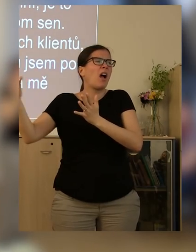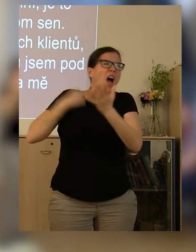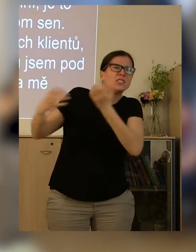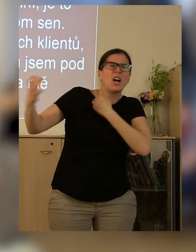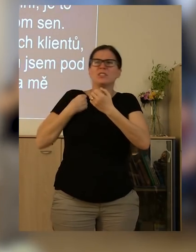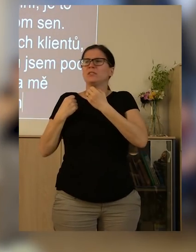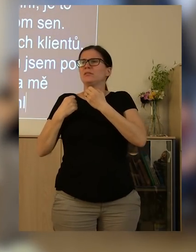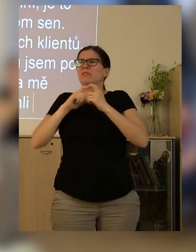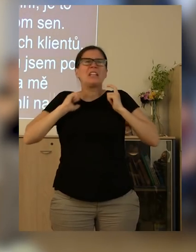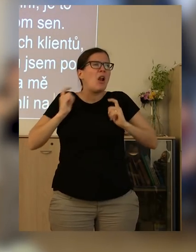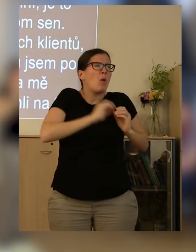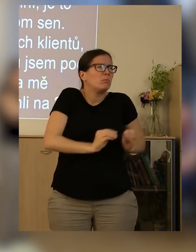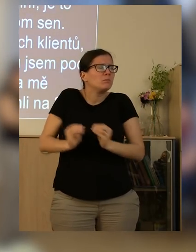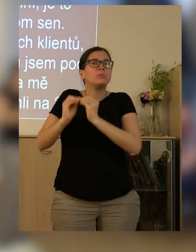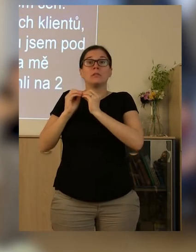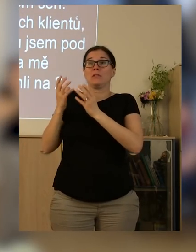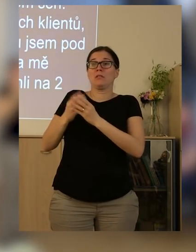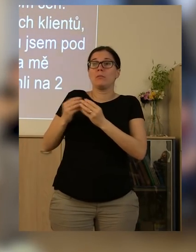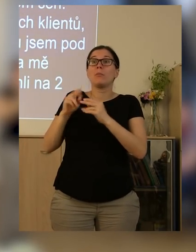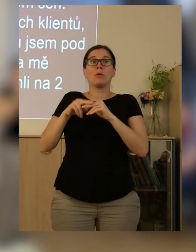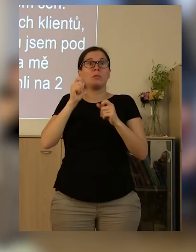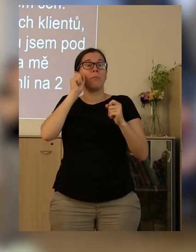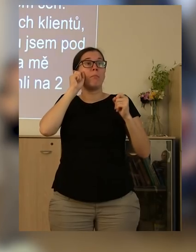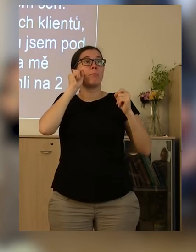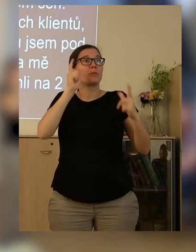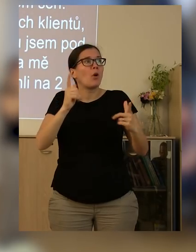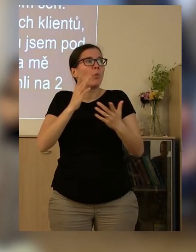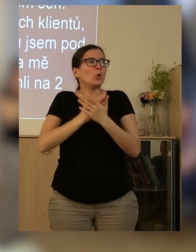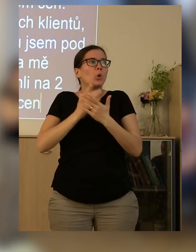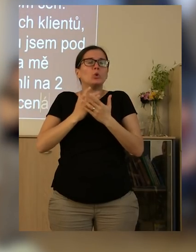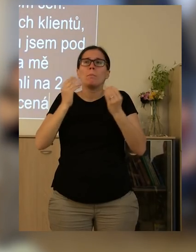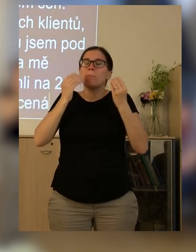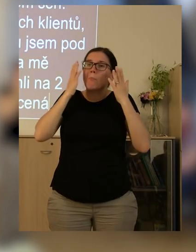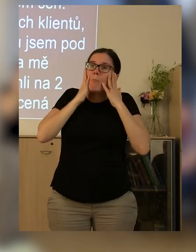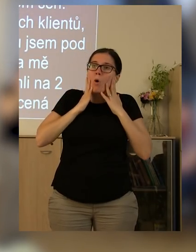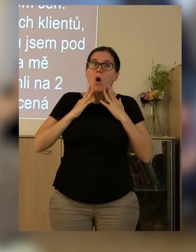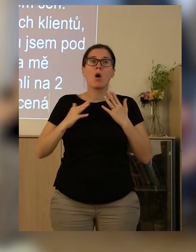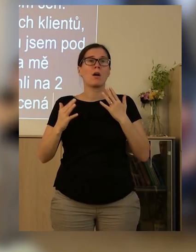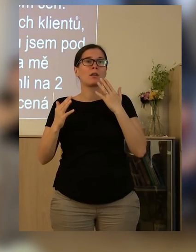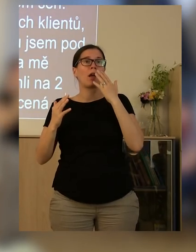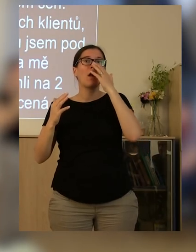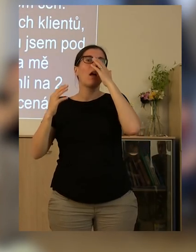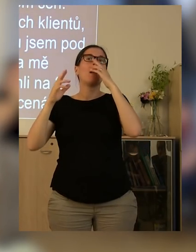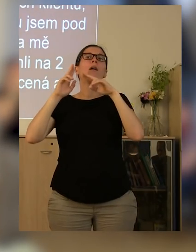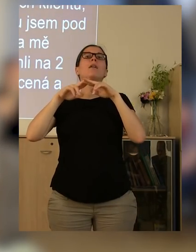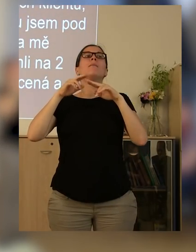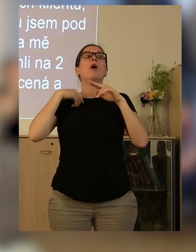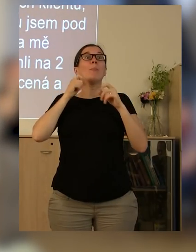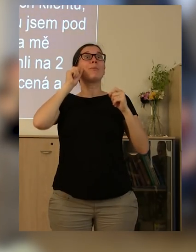probudím se spocená, řeknu si, uf,